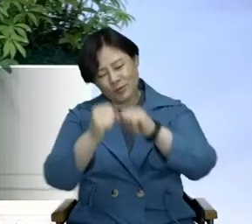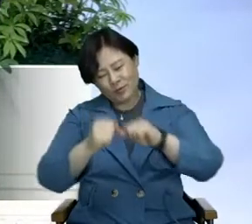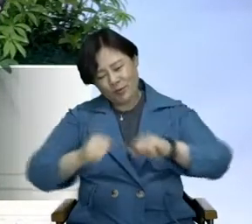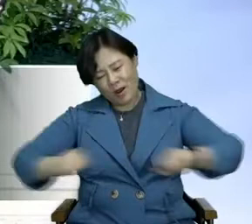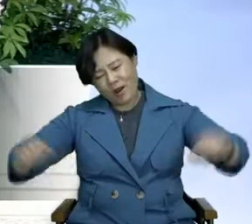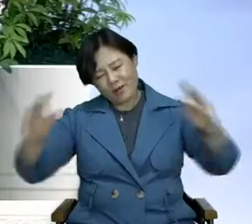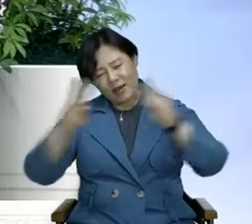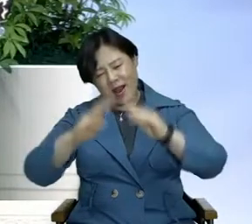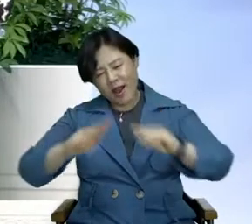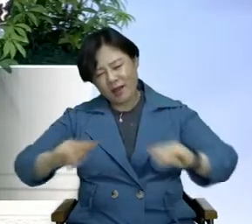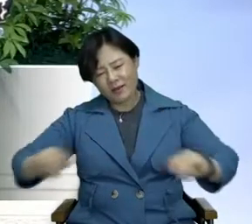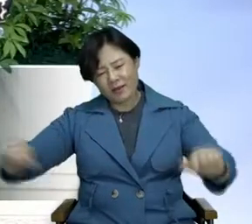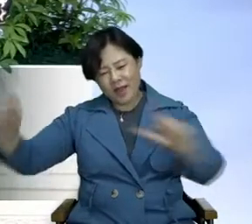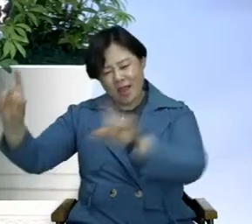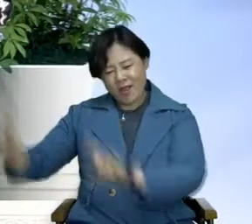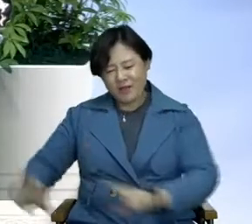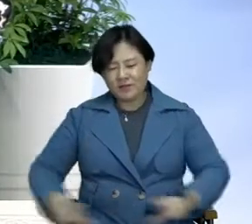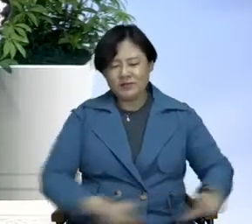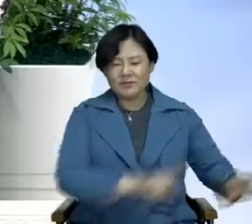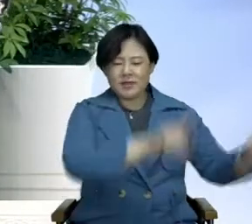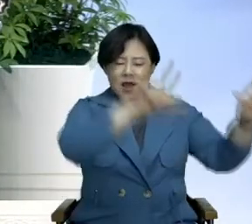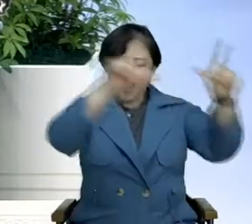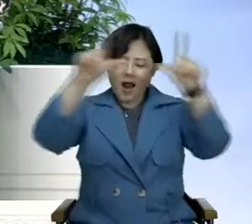지금은 광야의